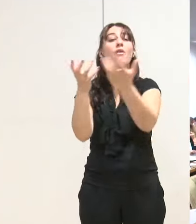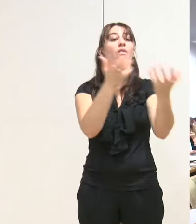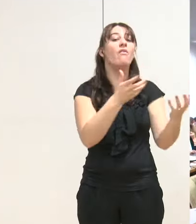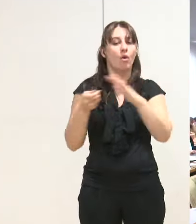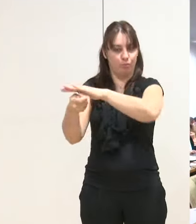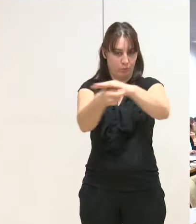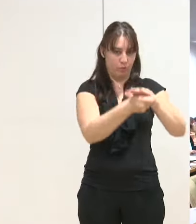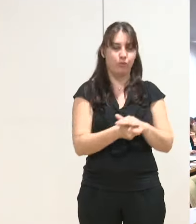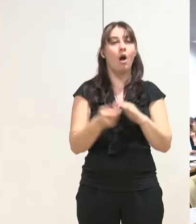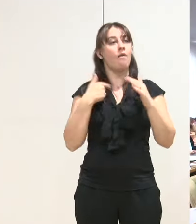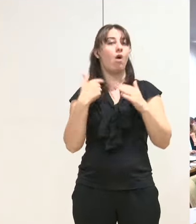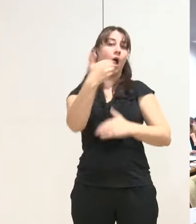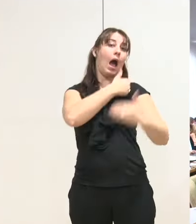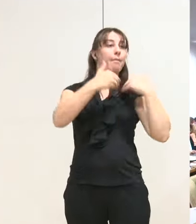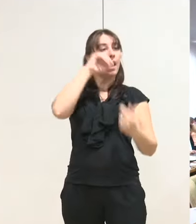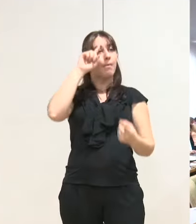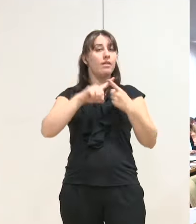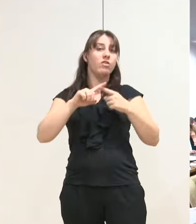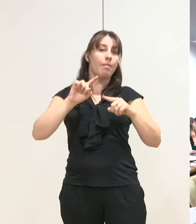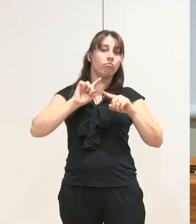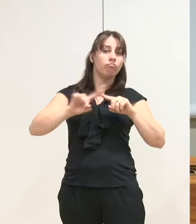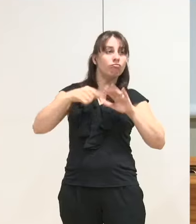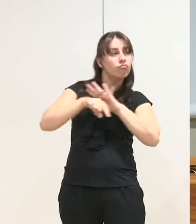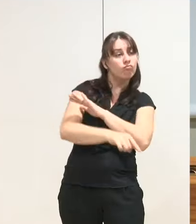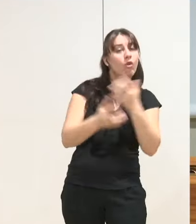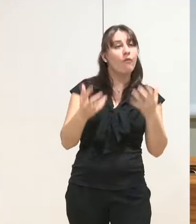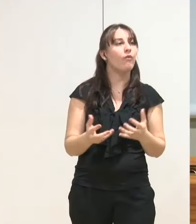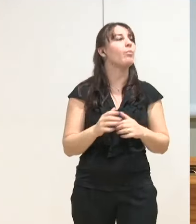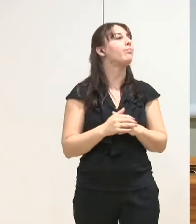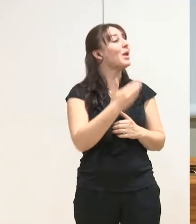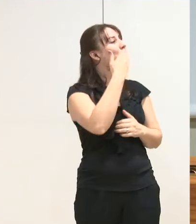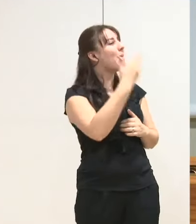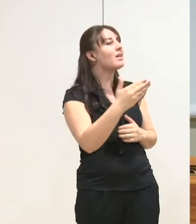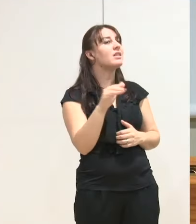vos questions sur les délibérations merci y a-t-il des prises de